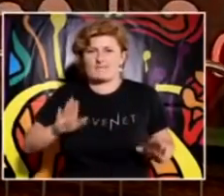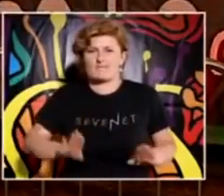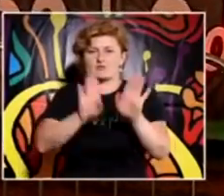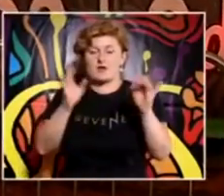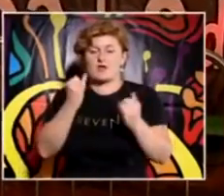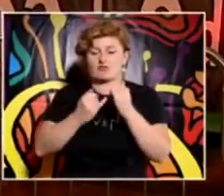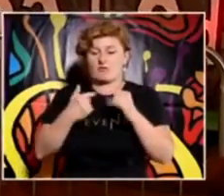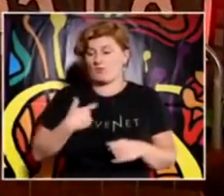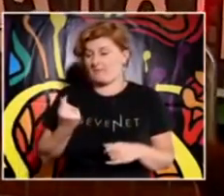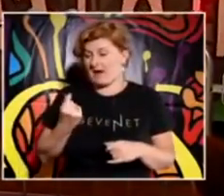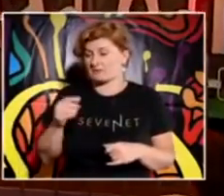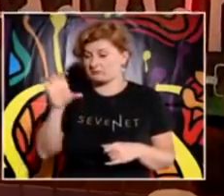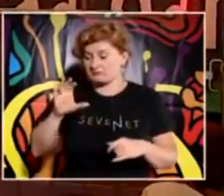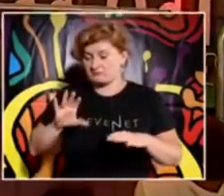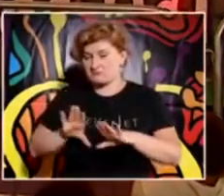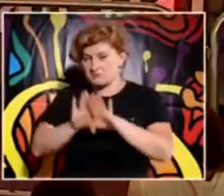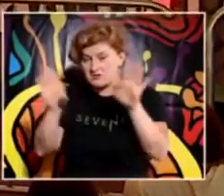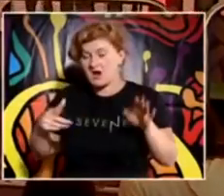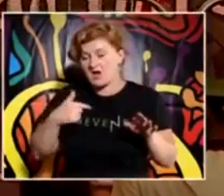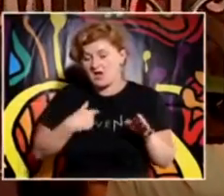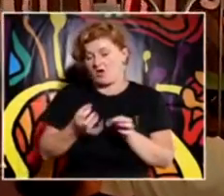muzeów, no to ja oszczędzam na tym bilecie do muzeów chociażby.